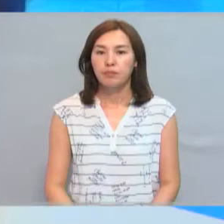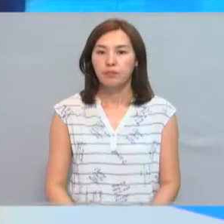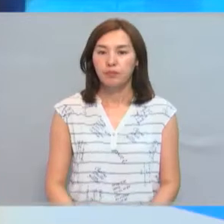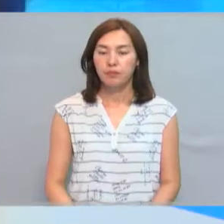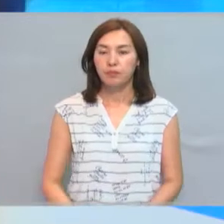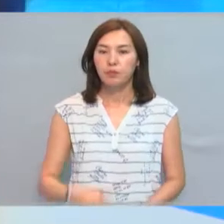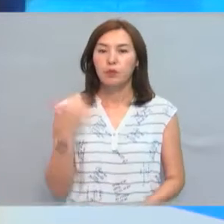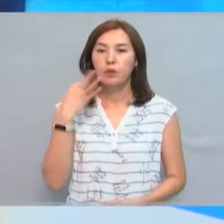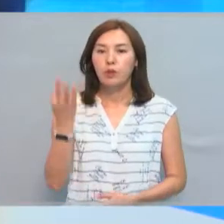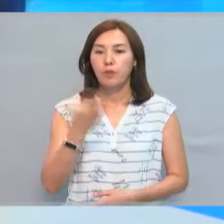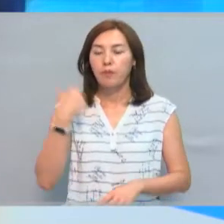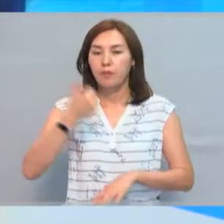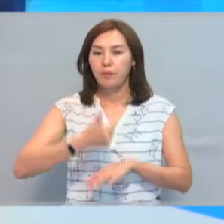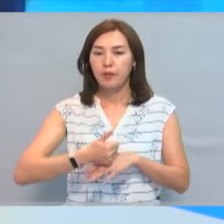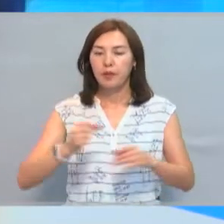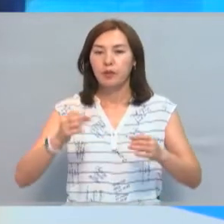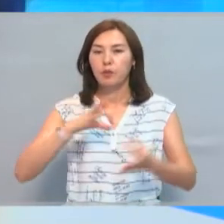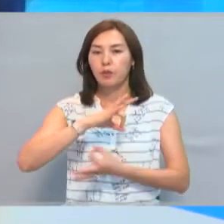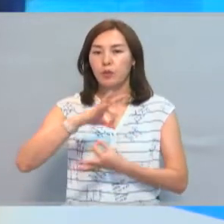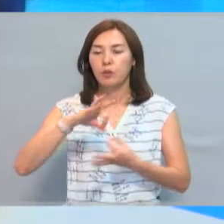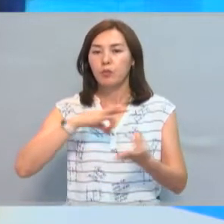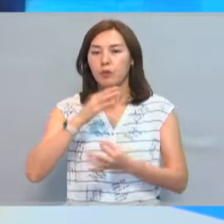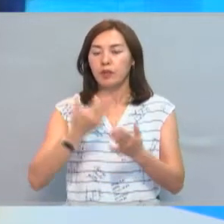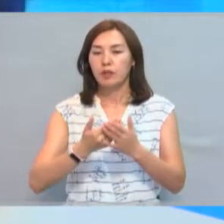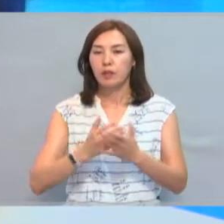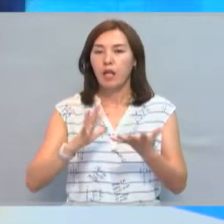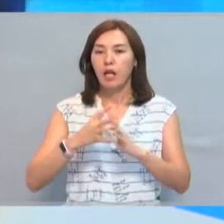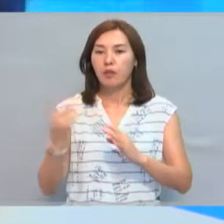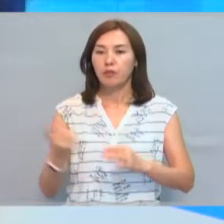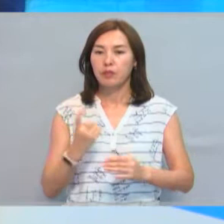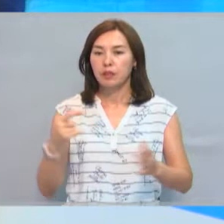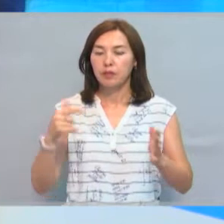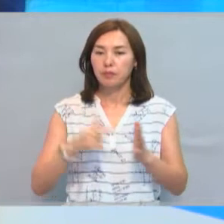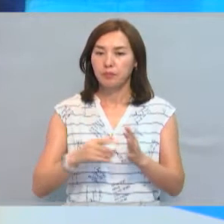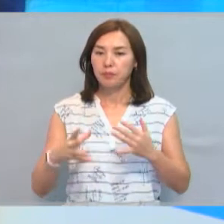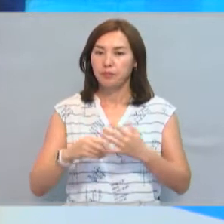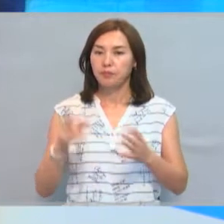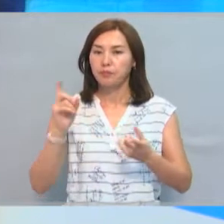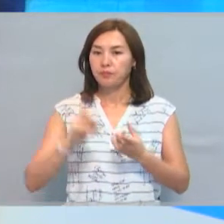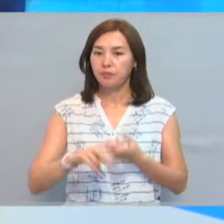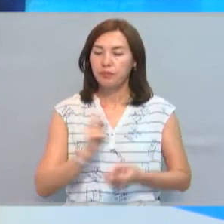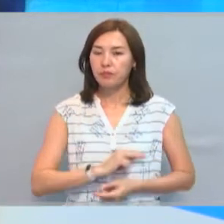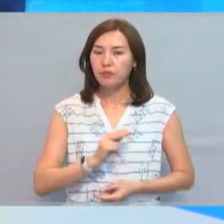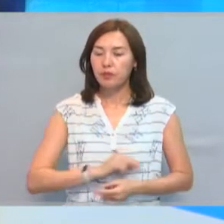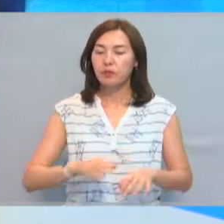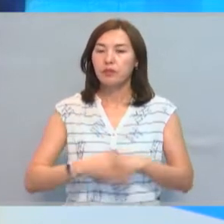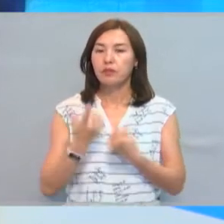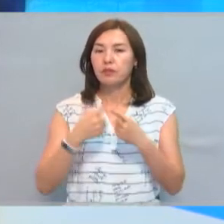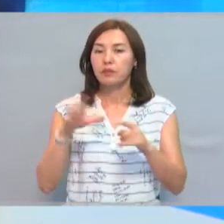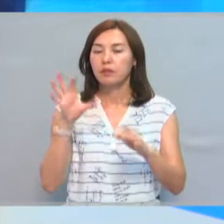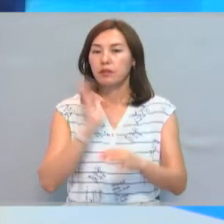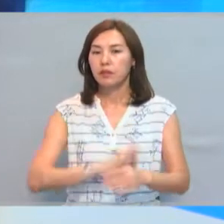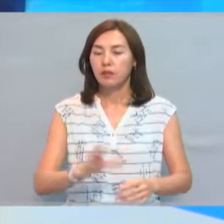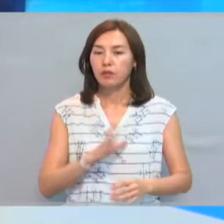Түркстан обылысының әкімдігі спутниктік директері негізінде ауылшыруашылығы мақсатындағы жер мониторингінің жаңа технологияларын